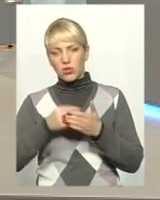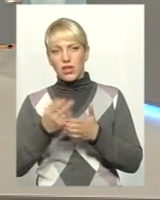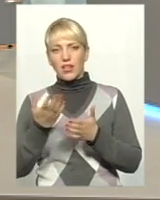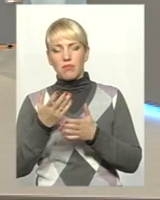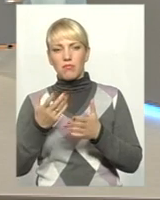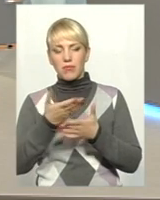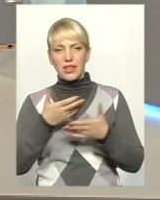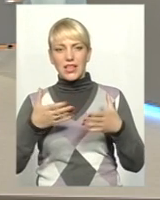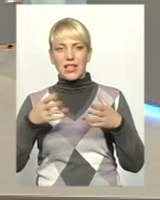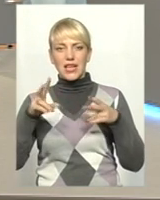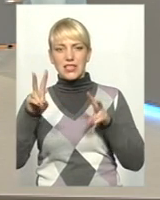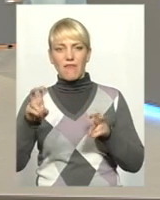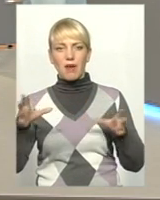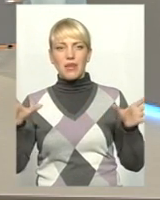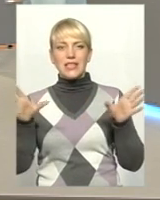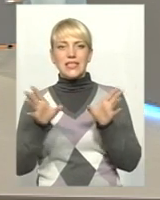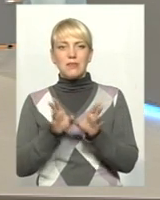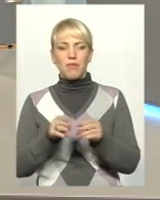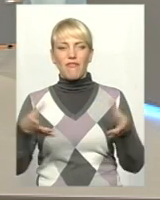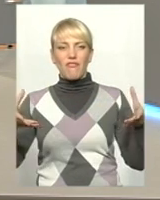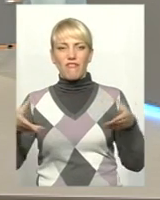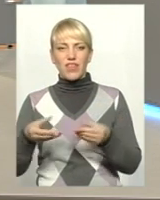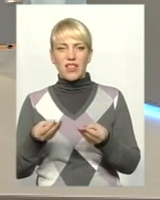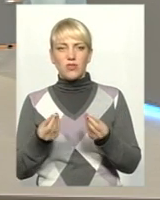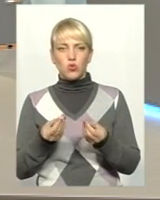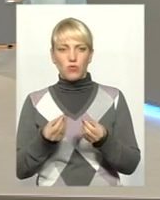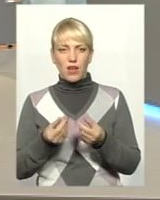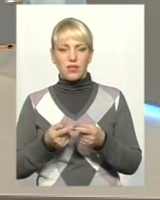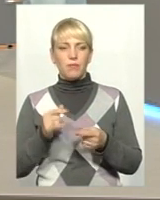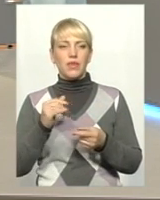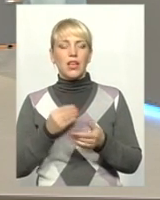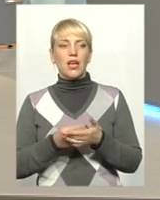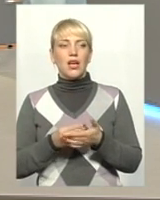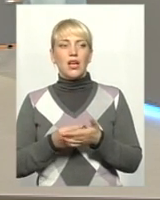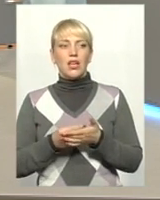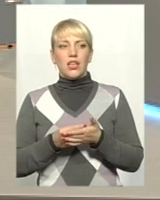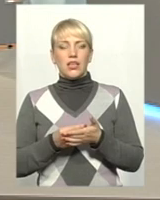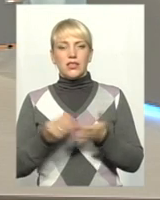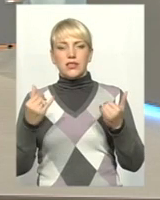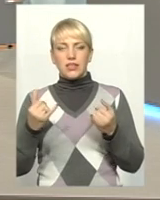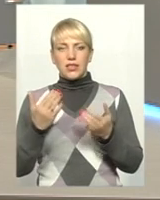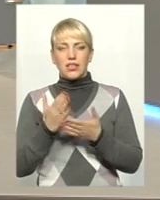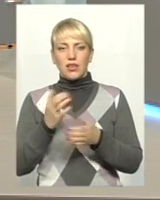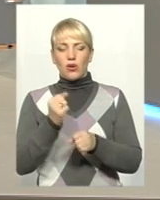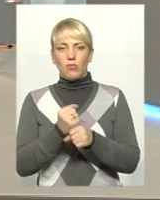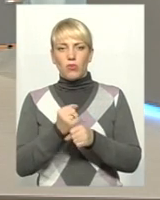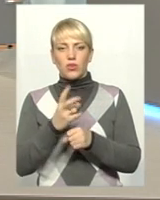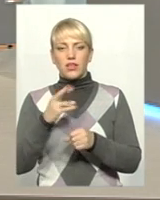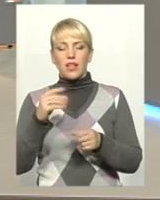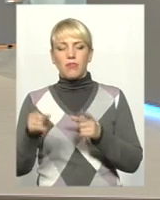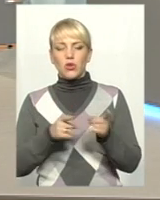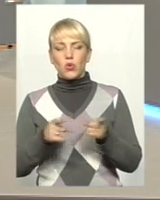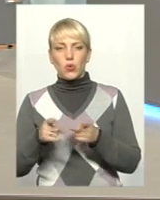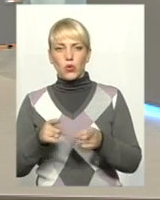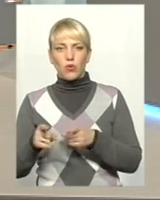співфінансування. Скажіть, будь ласка, нині триває робота вже над бюджетом, на